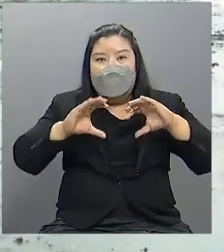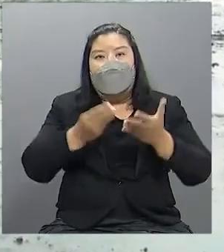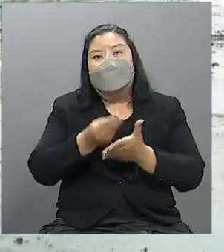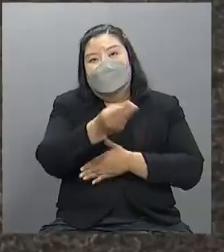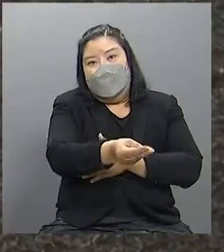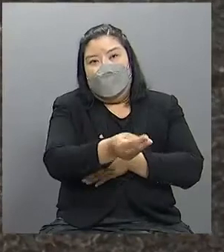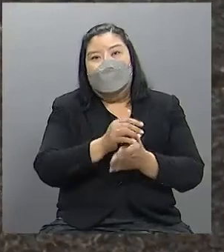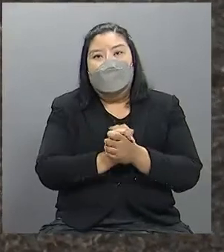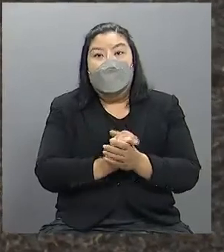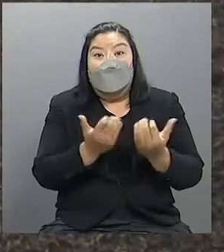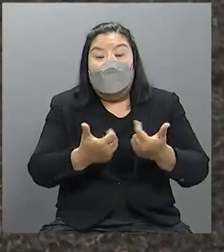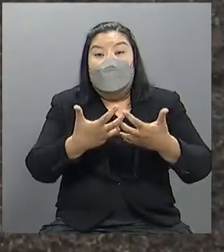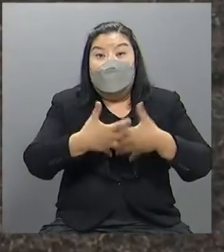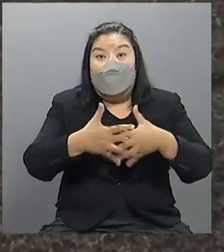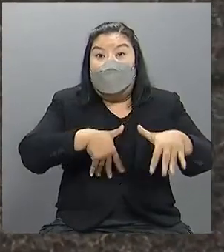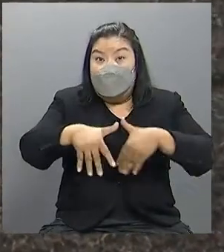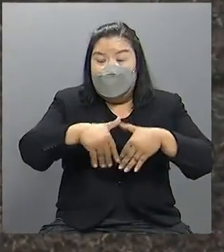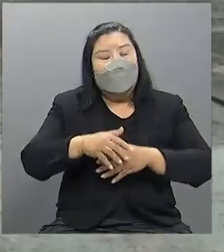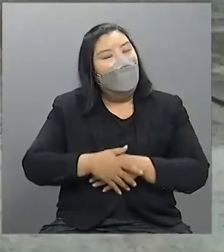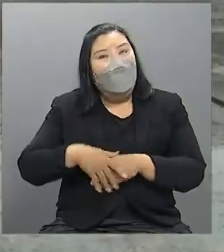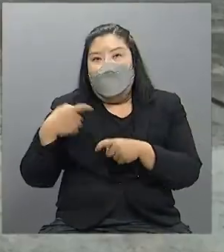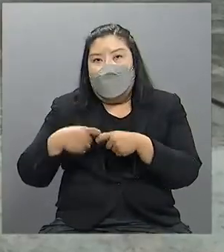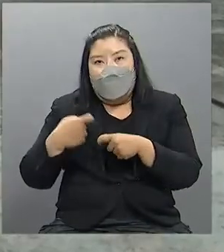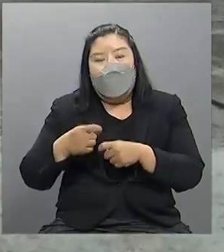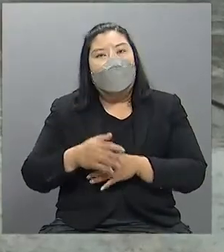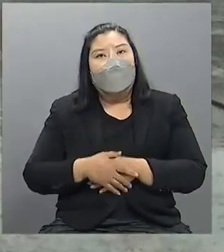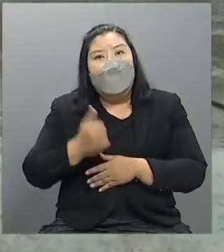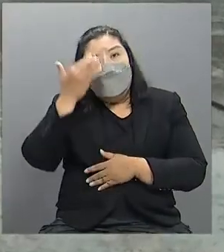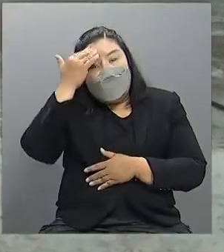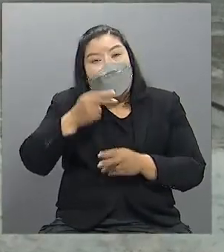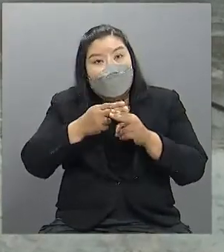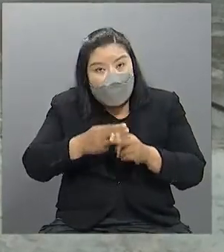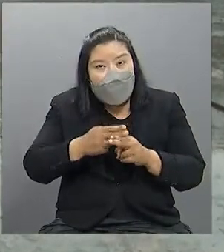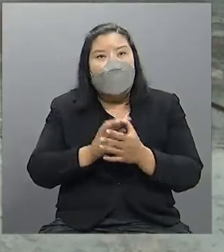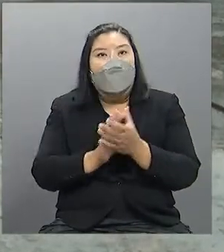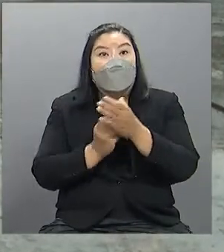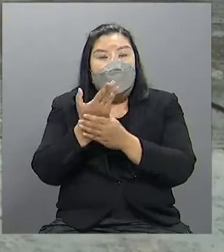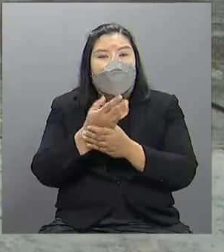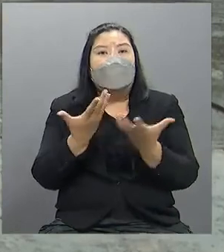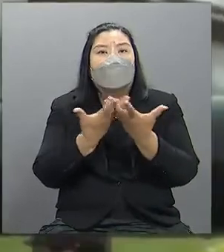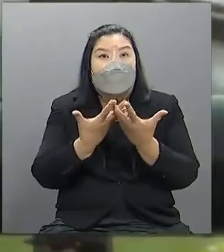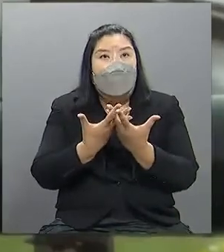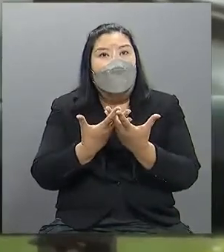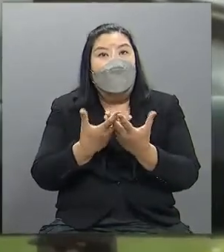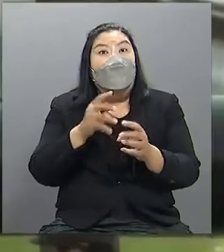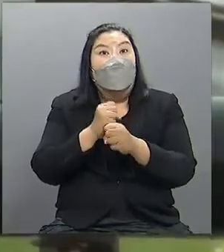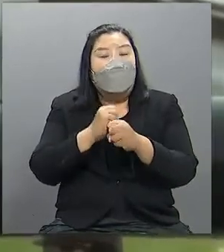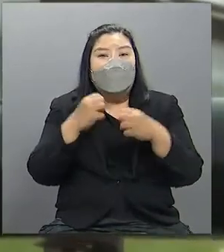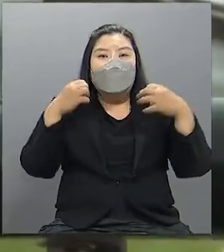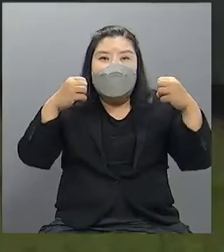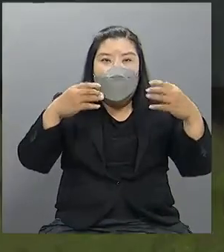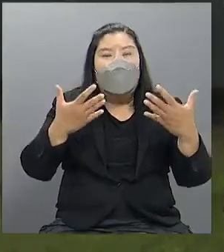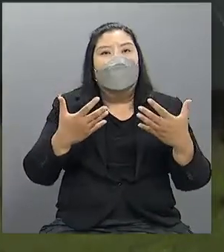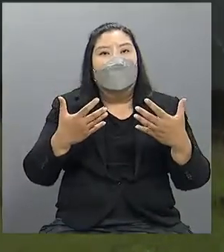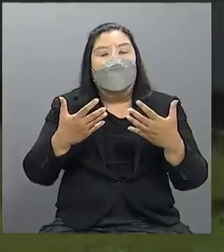ไฟฟ้าชุมชนกลับมีข้อจำกัดกำหนดให้เฉพาะพืชพลังงานอย่างหญ้าเนเปียเป็นองค์ประกอบหลักของกระบวนการผลิตจึงยังไม่ตอบโจทย์การส่